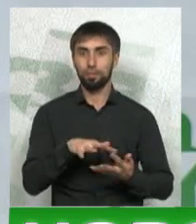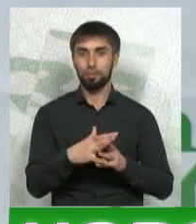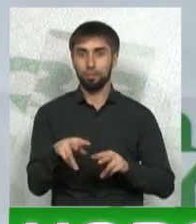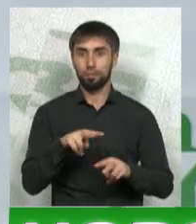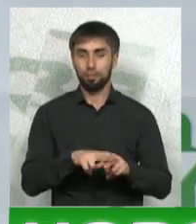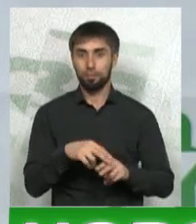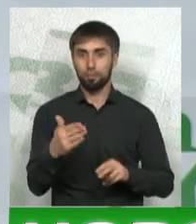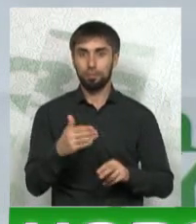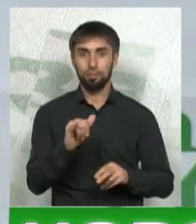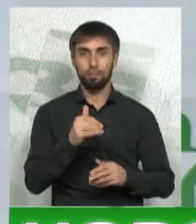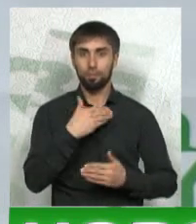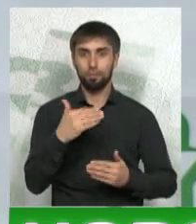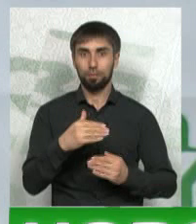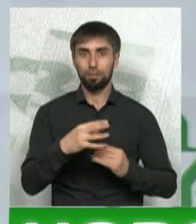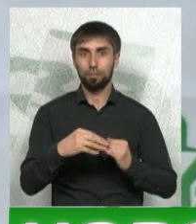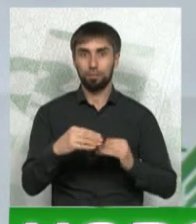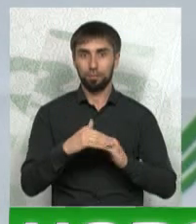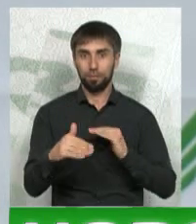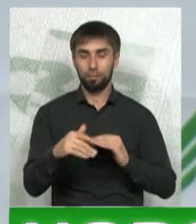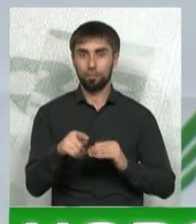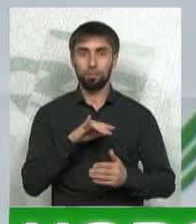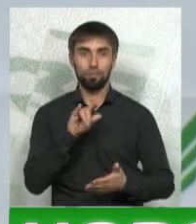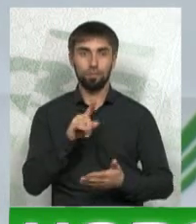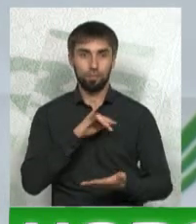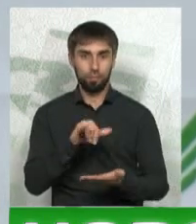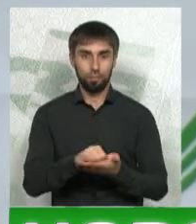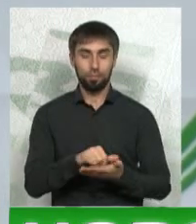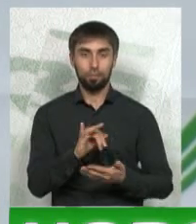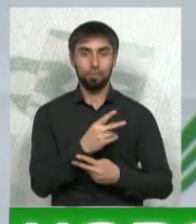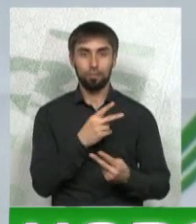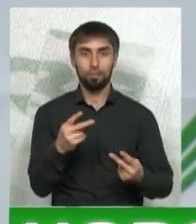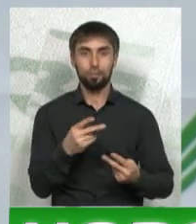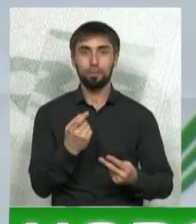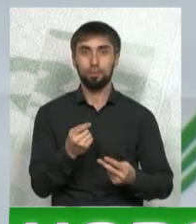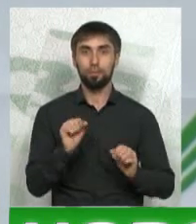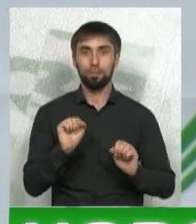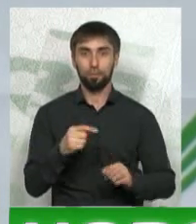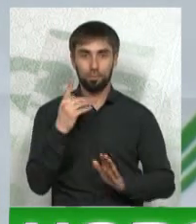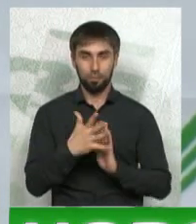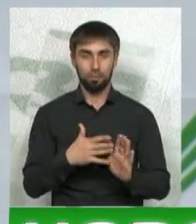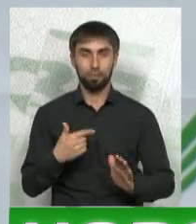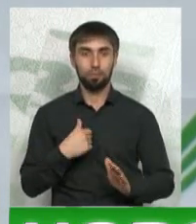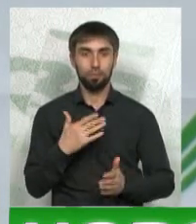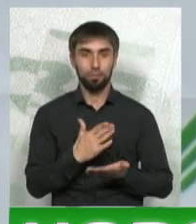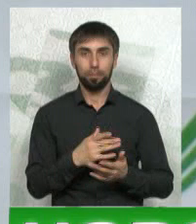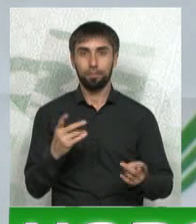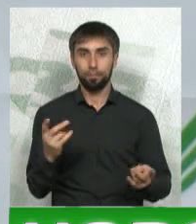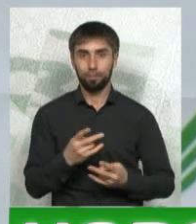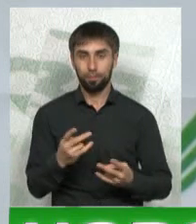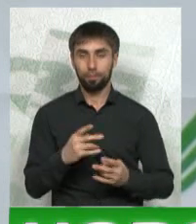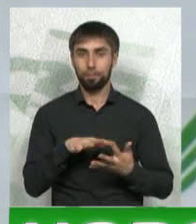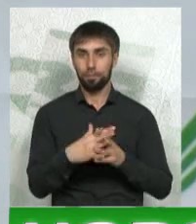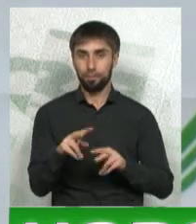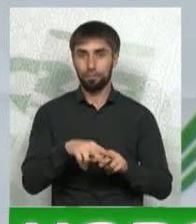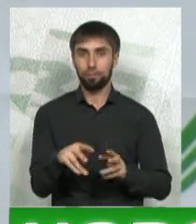для подготовки оснований и смонтировать эту площадку. Поэтому мы смотрим более способные. Понятно, мы понимаем, что есть необходимость в